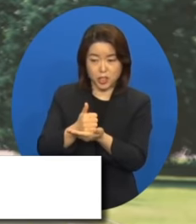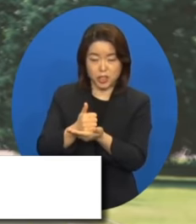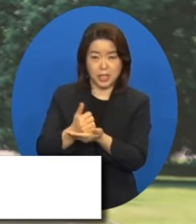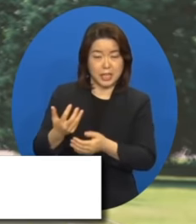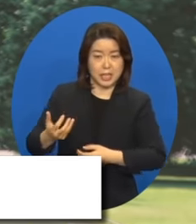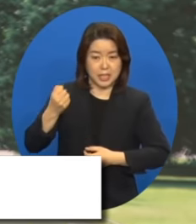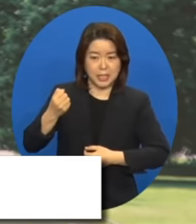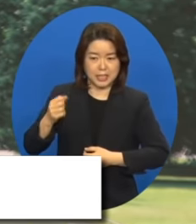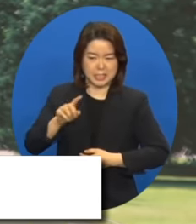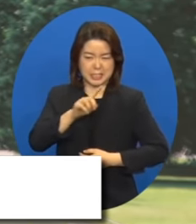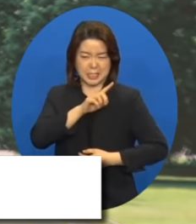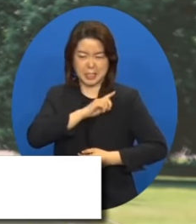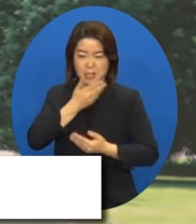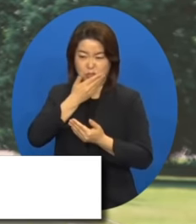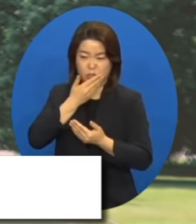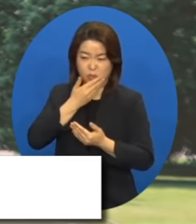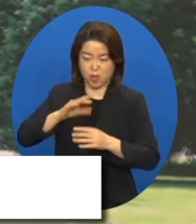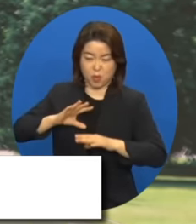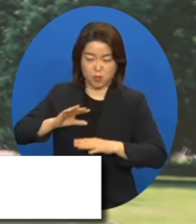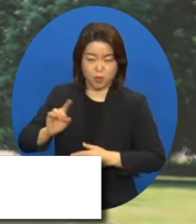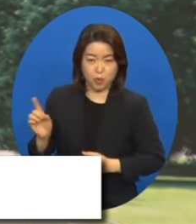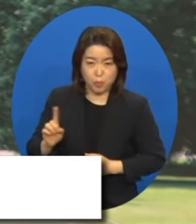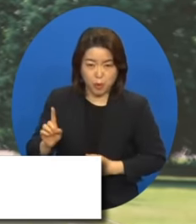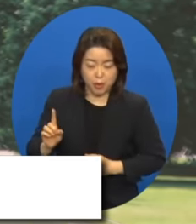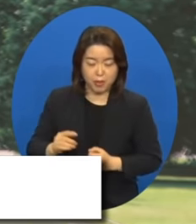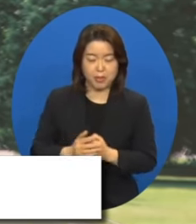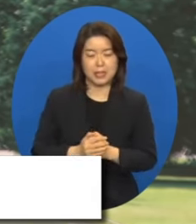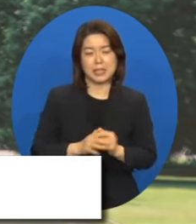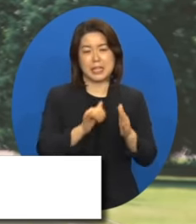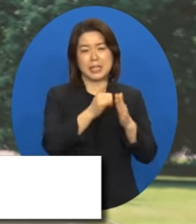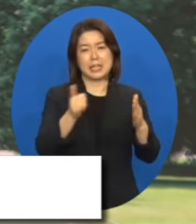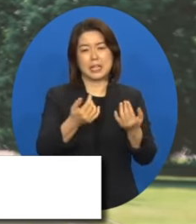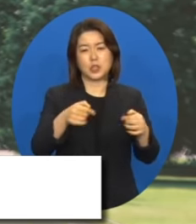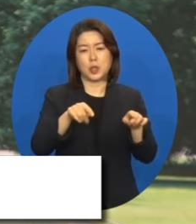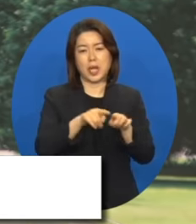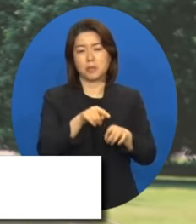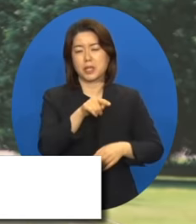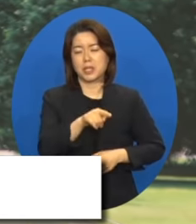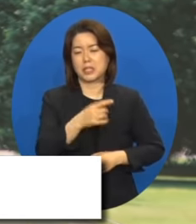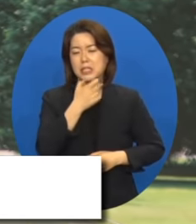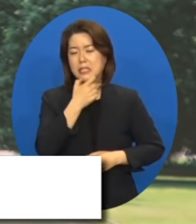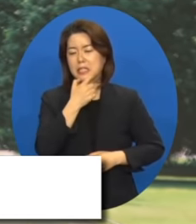치명적인 것입니다. 가족이 함께 하는 것이 싫다는 느낌이 드는